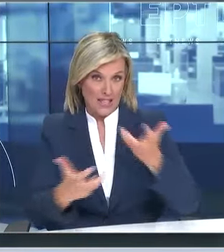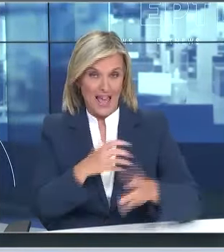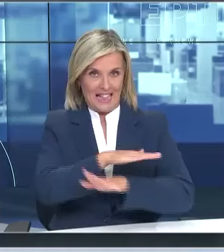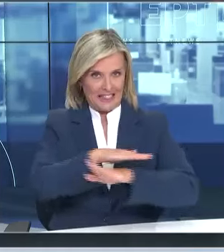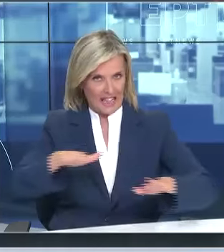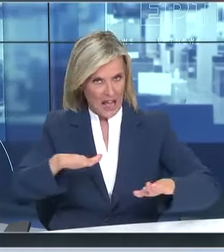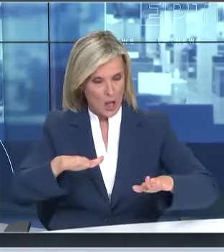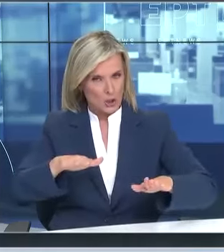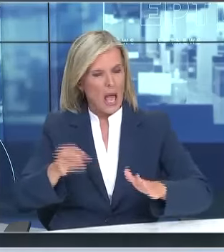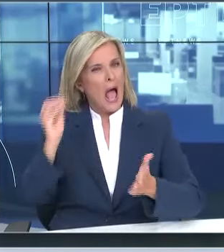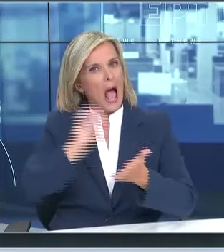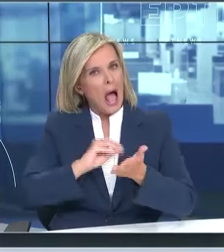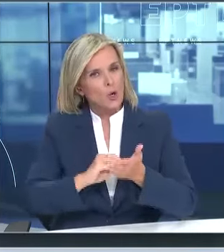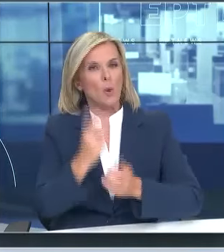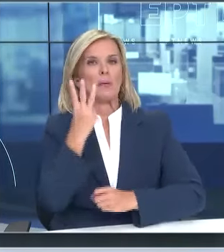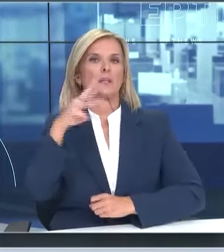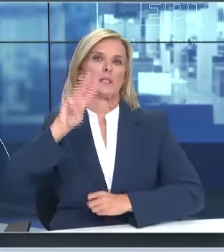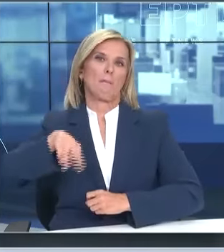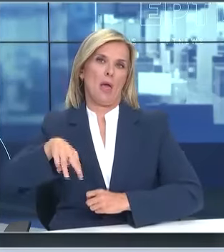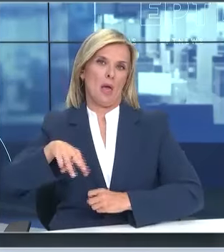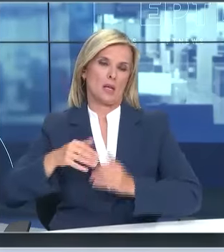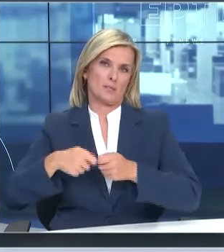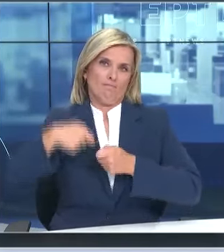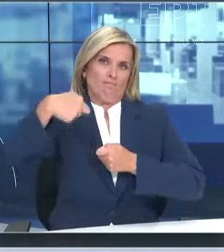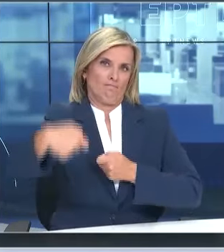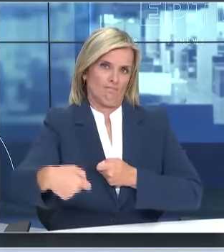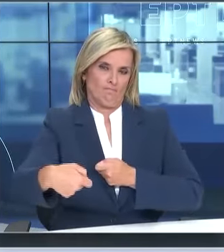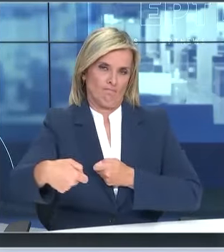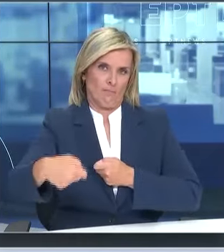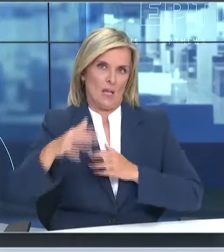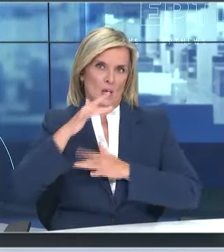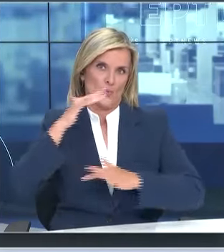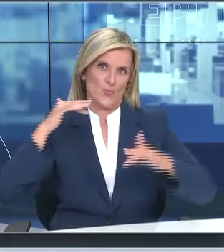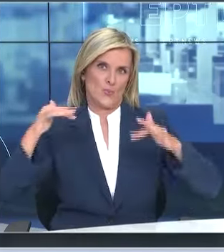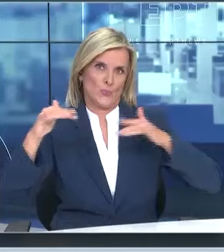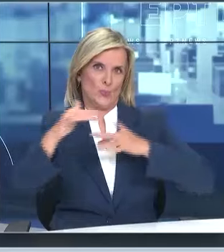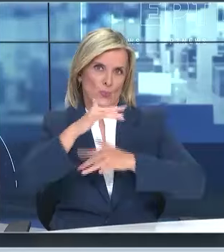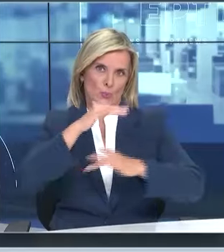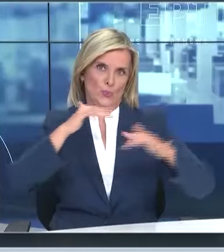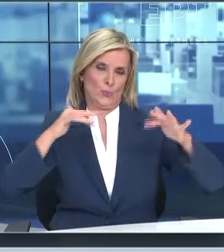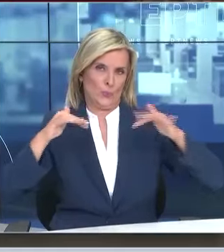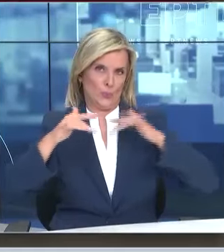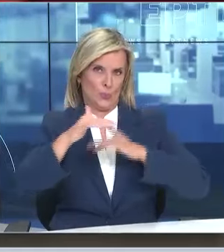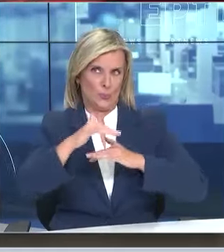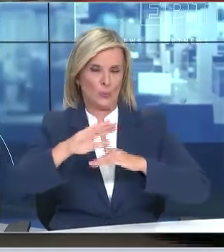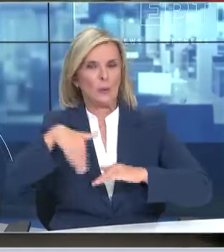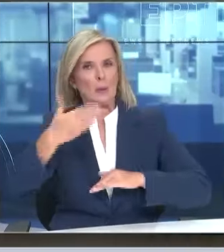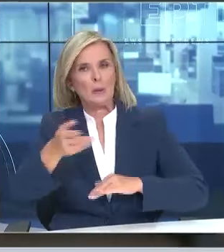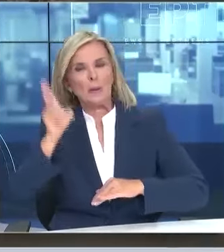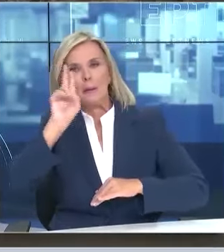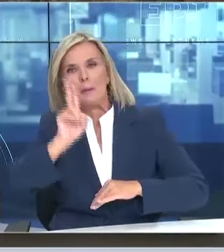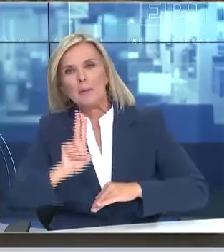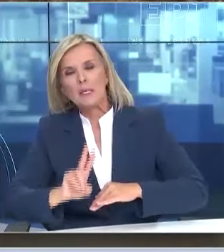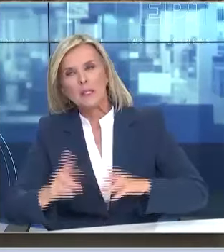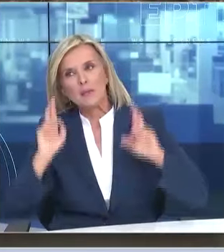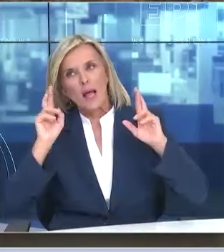απλά. Άρα μπορούμε να υπολογίσουμε αυτό. Μέχρι σήμερα το βράδυ θα έχουμε ψηλές τιμές. Από τη συνέχεια και έπειτα πιστεύω ότι θα πάμε σε καλύτερες